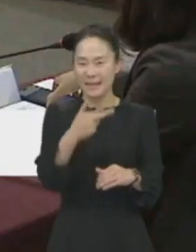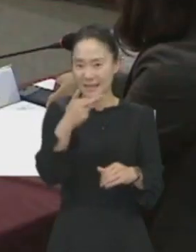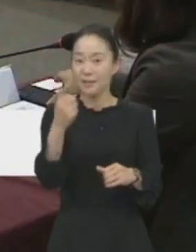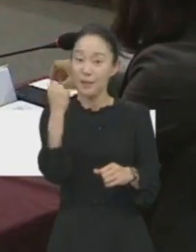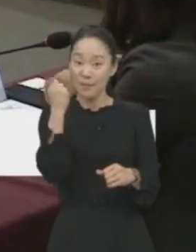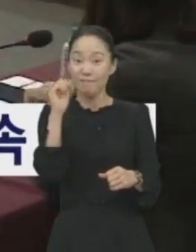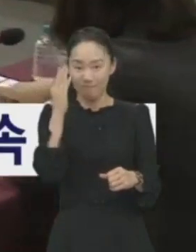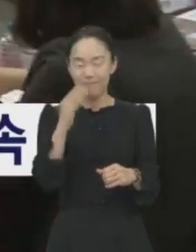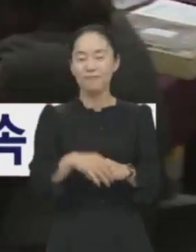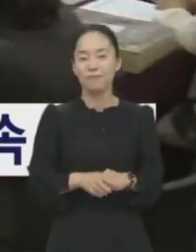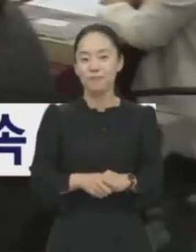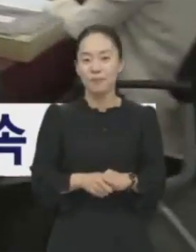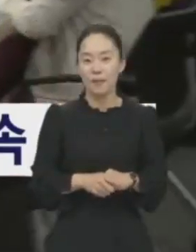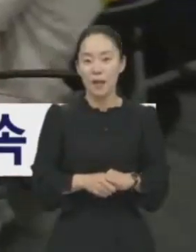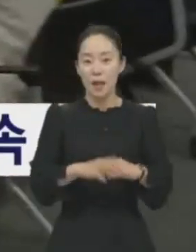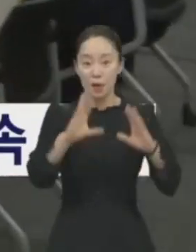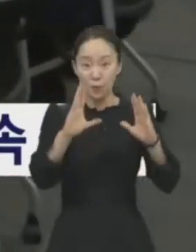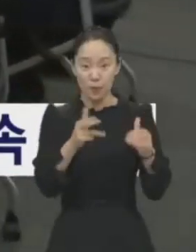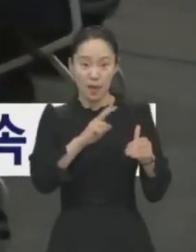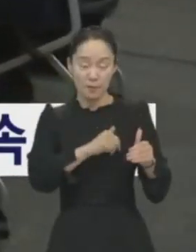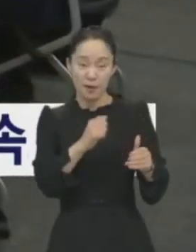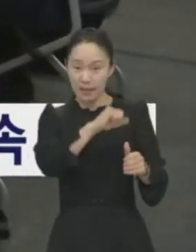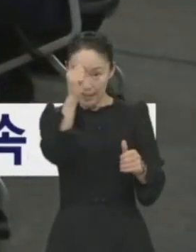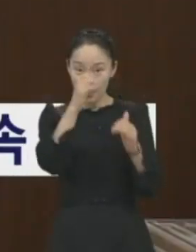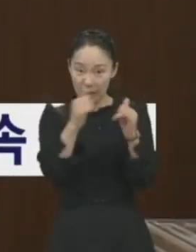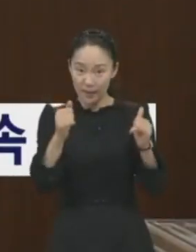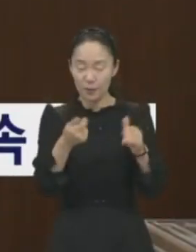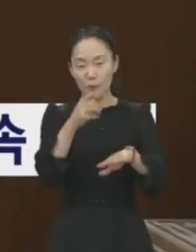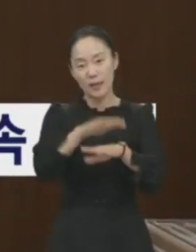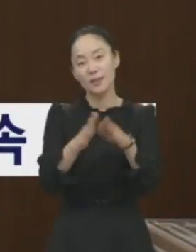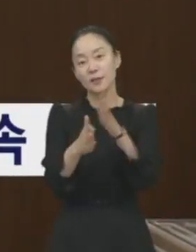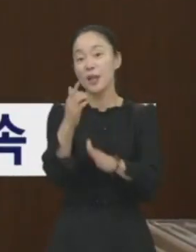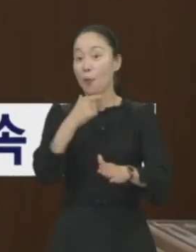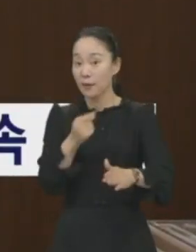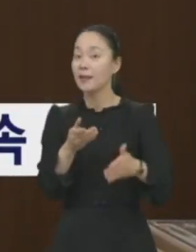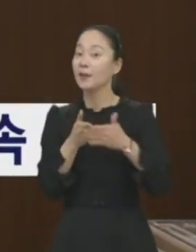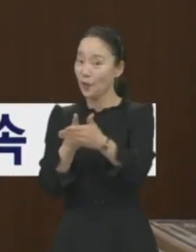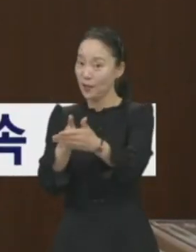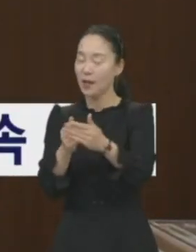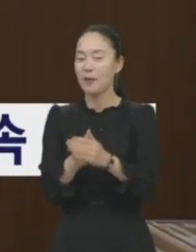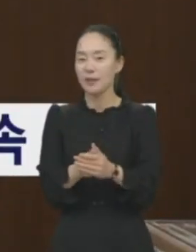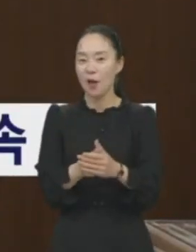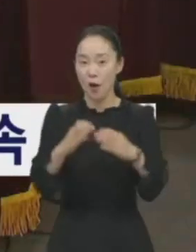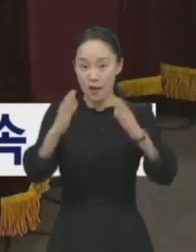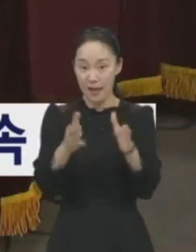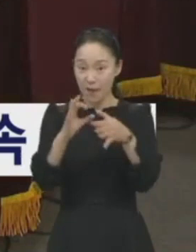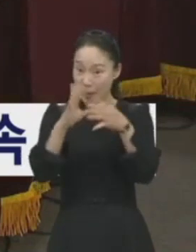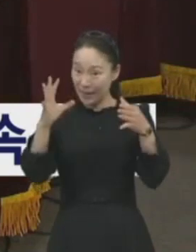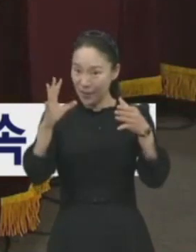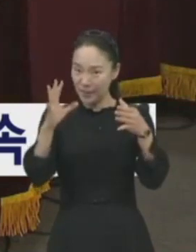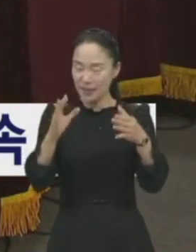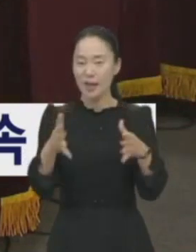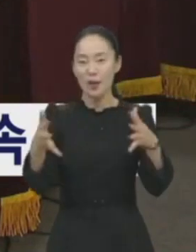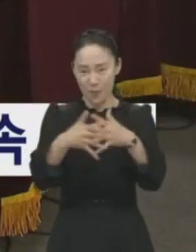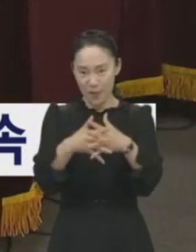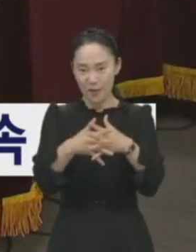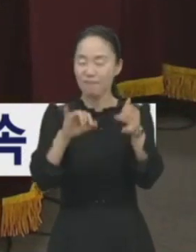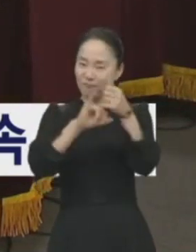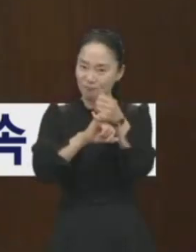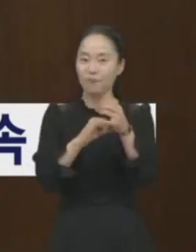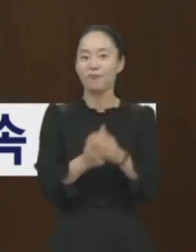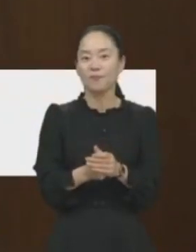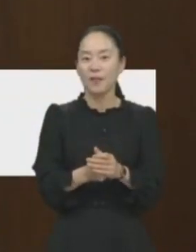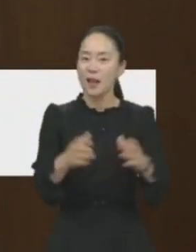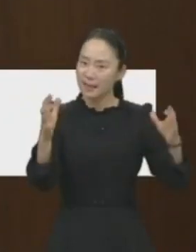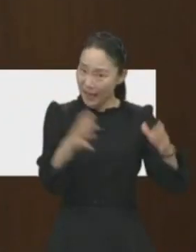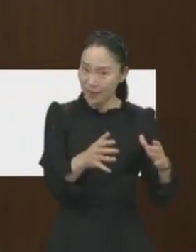되겠습니다. 국회의원 당선인들도 저마다 대전시에 바라는 점을 건의하며 초당적인 협력을 약속했습니다.